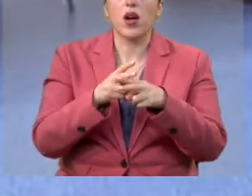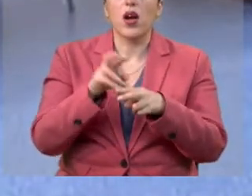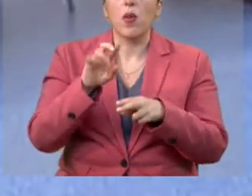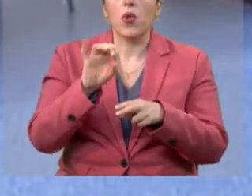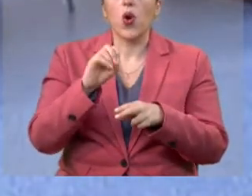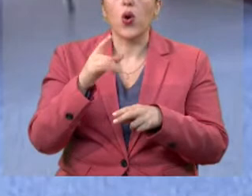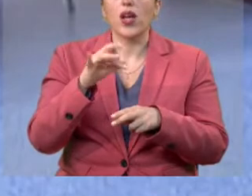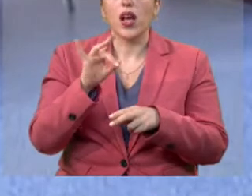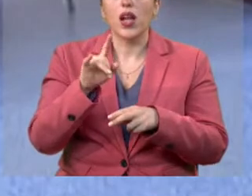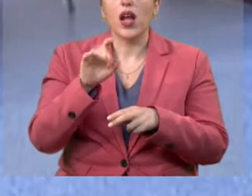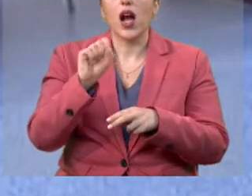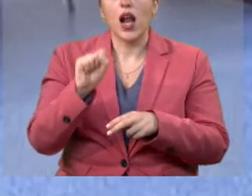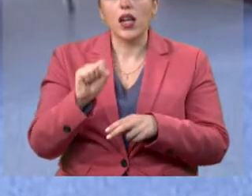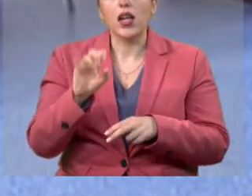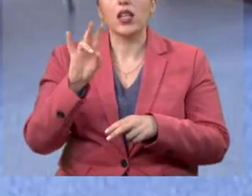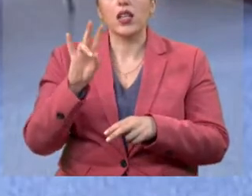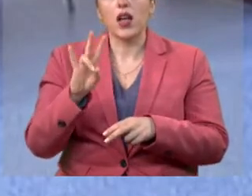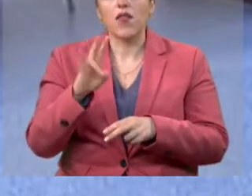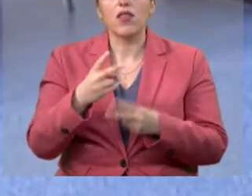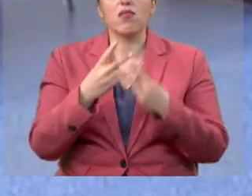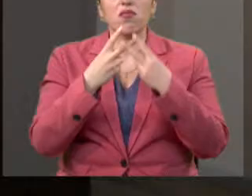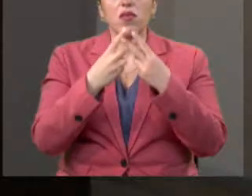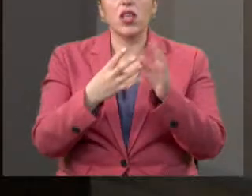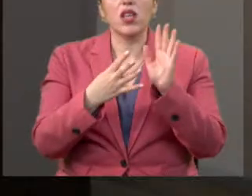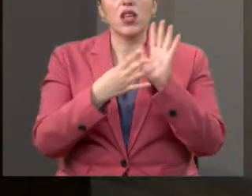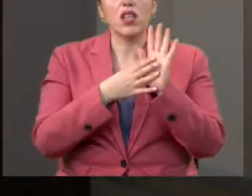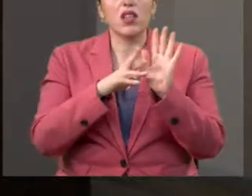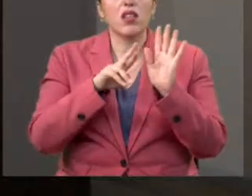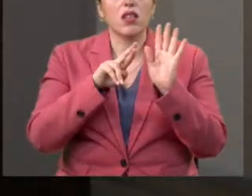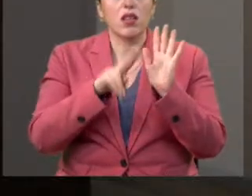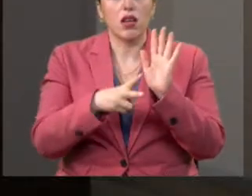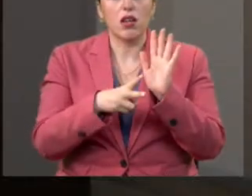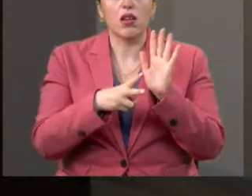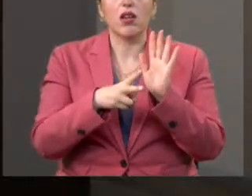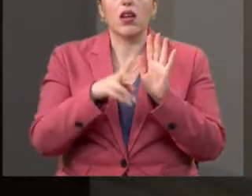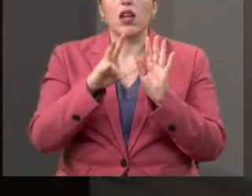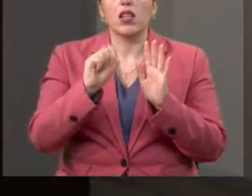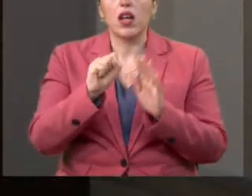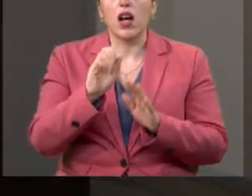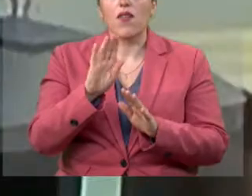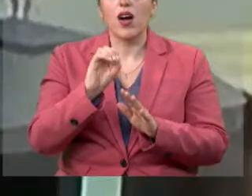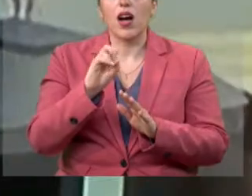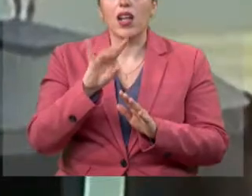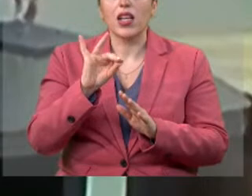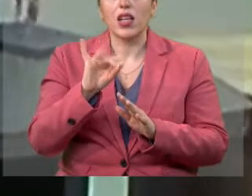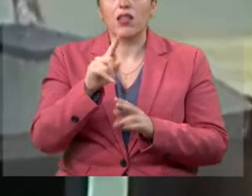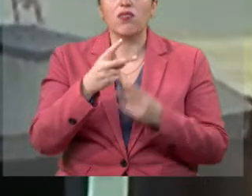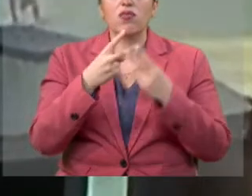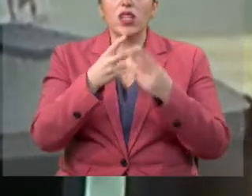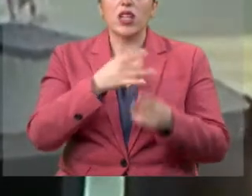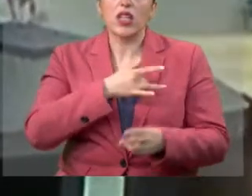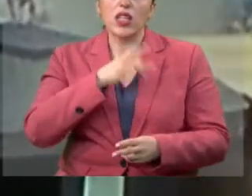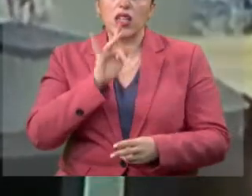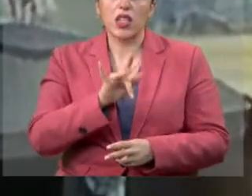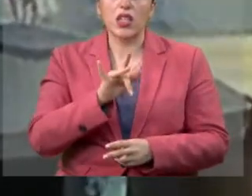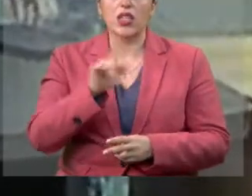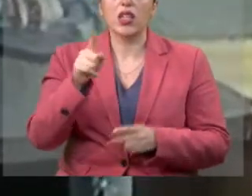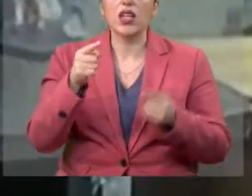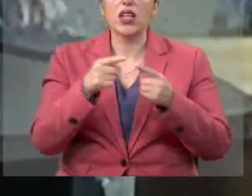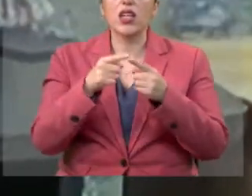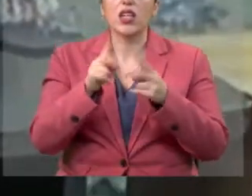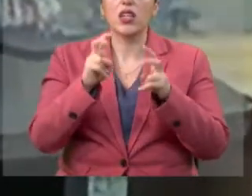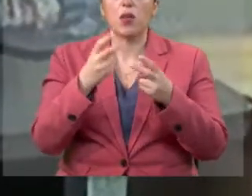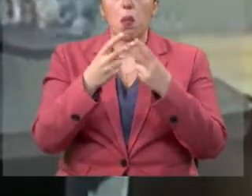բլոգեր Ալեքսեյ Նավալնին, դատապարտեց 9 տարվա ազատազրկման։ Նավալնին պետք է պատիժը կրի խիստ ռեժիմի